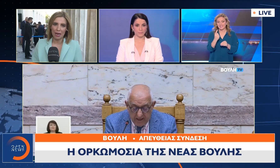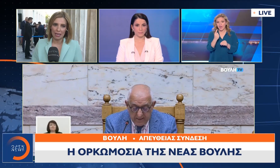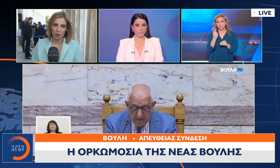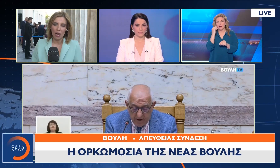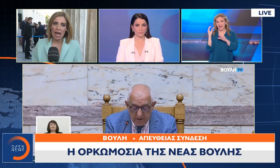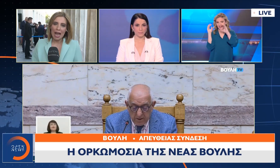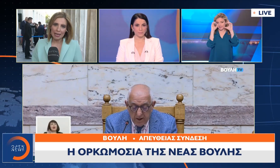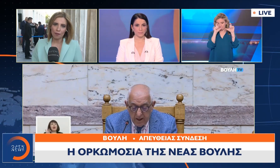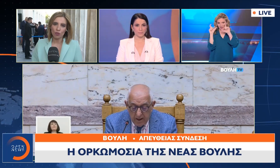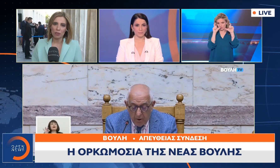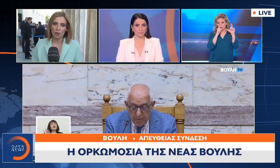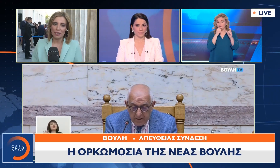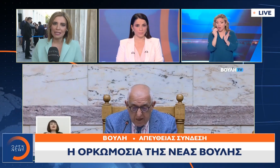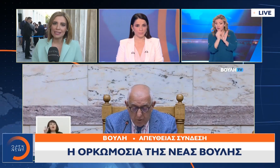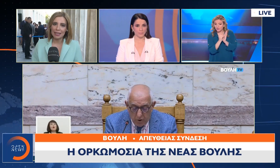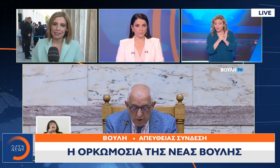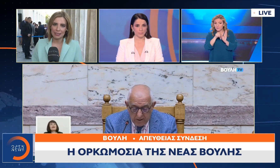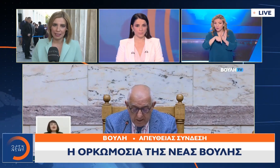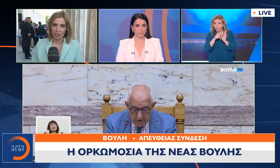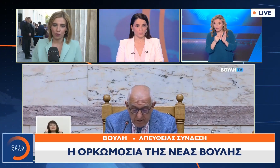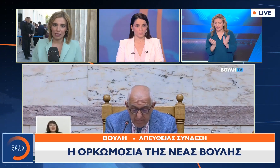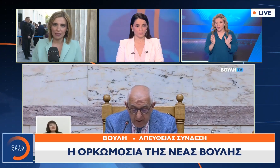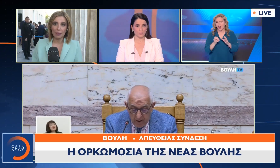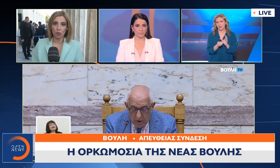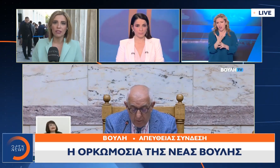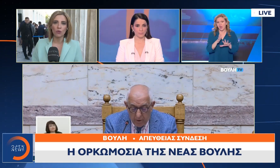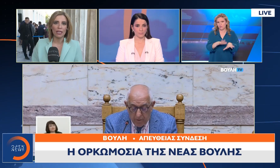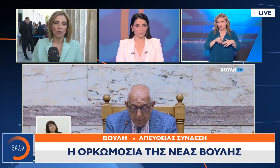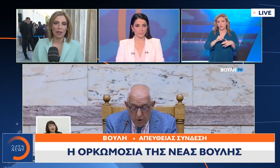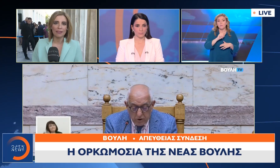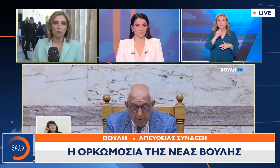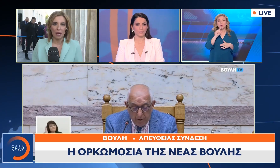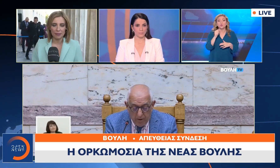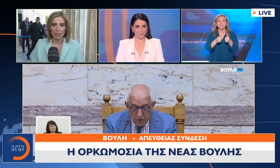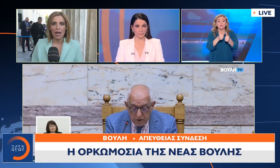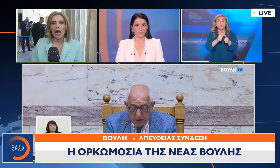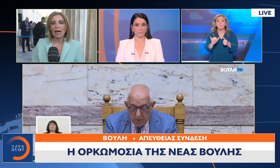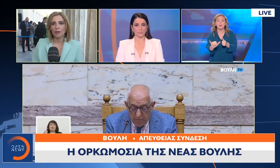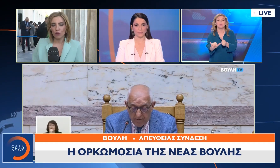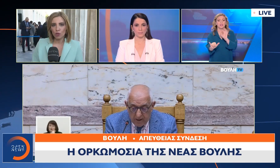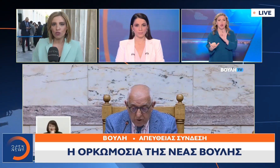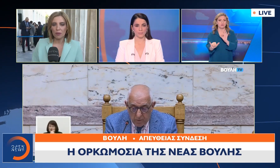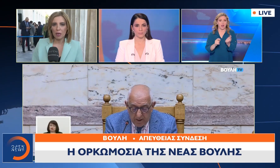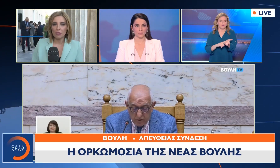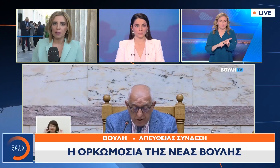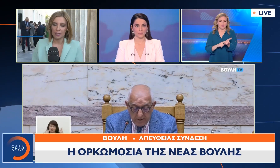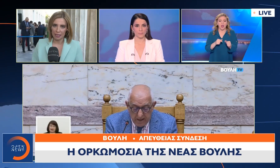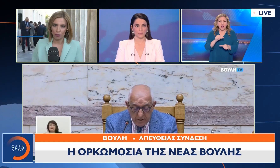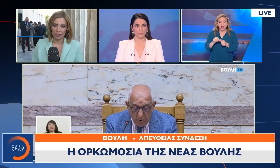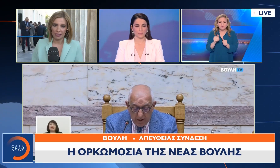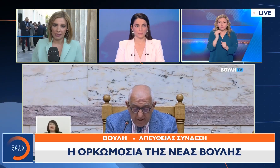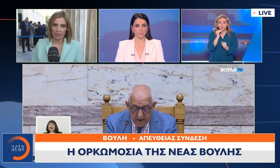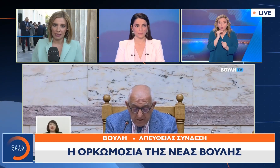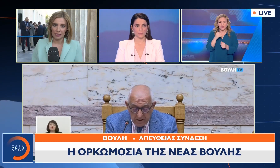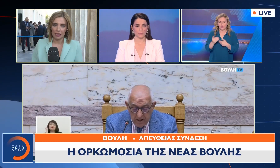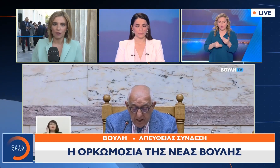21ης Μαΐου έγραφε ότι η ημερομηνία σύγκλησης της Νέας Βουλής θα ήταν 1η Ιουνίου, δηλαδή την Πέμπτη. Ακριβώς όμως επειδή επισπεύστηκαν